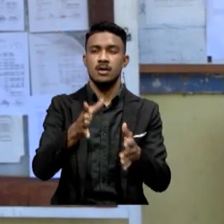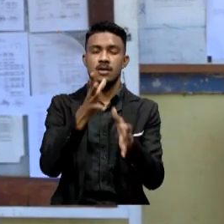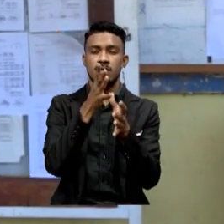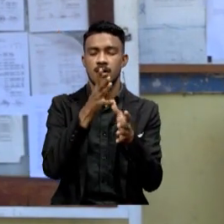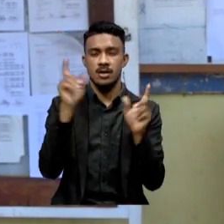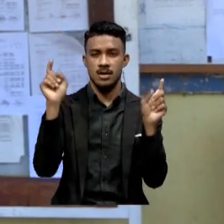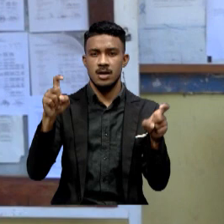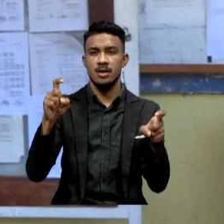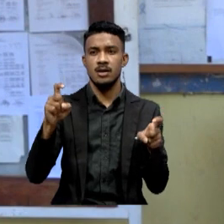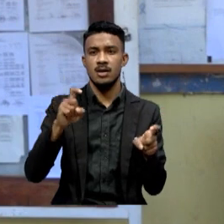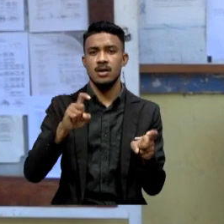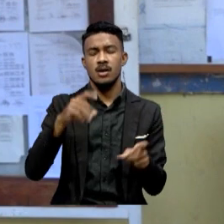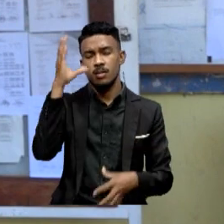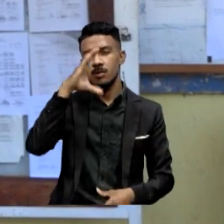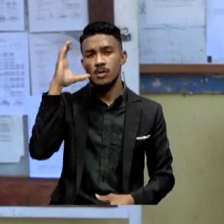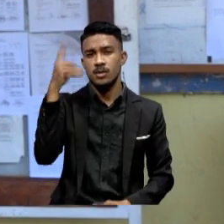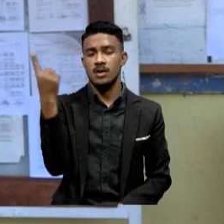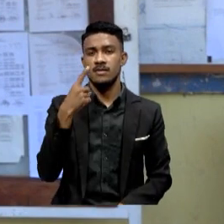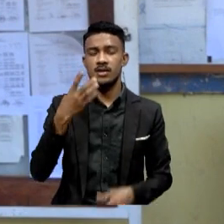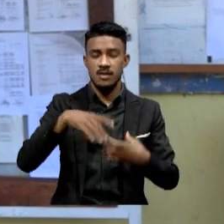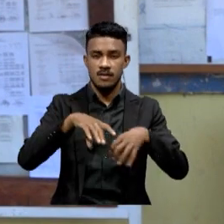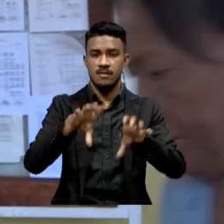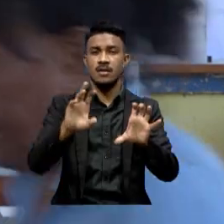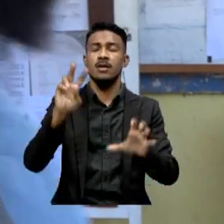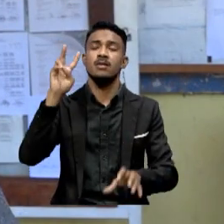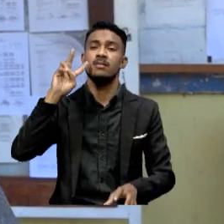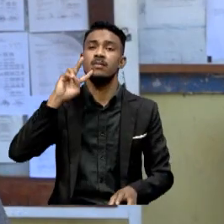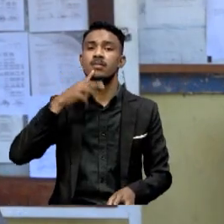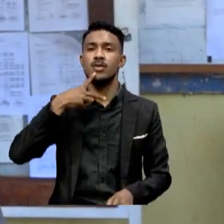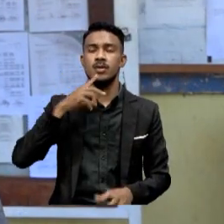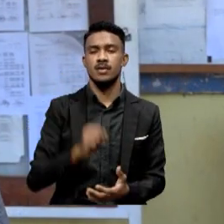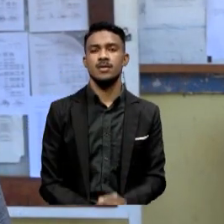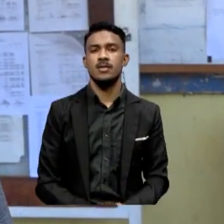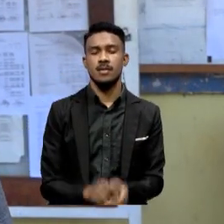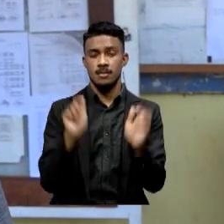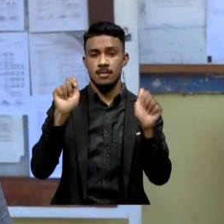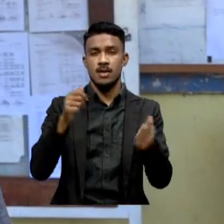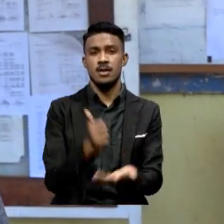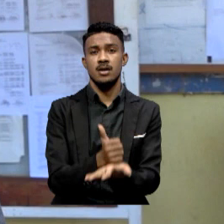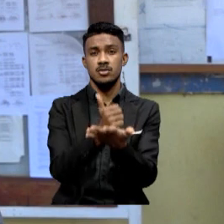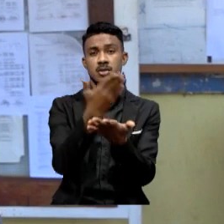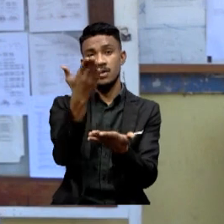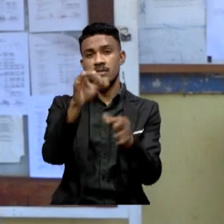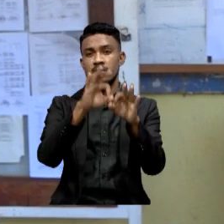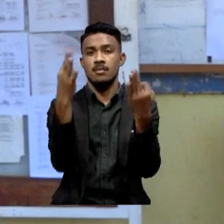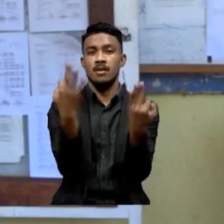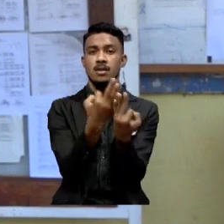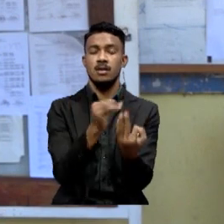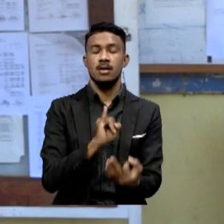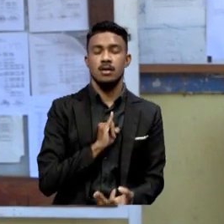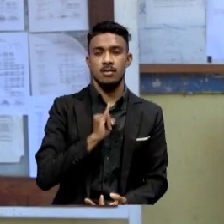buka zeitu buka meus fila liman fan modo Hori be sustenta ser no malara ni ma uni hanu yesa